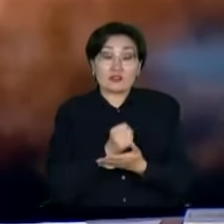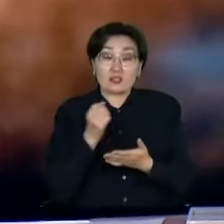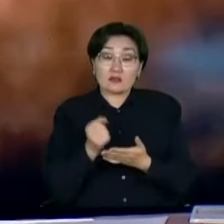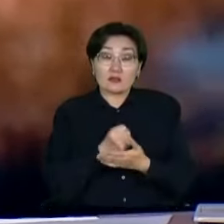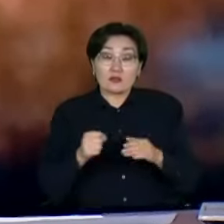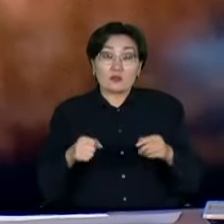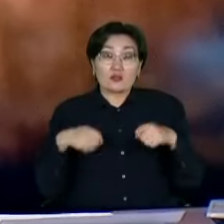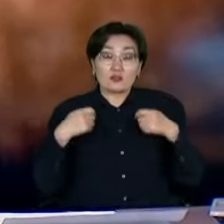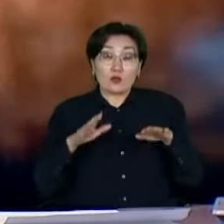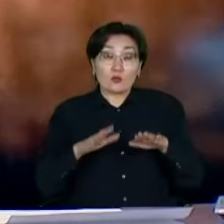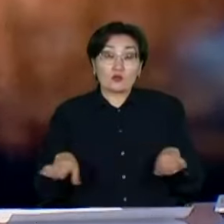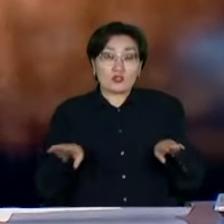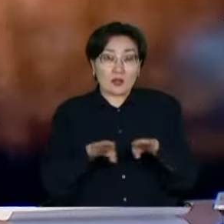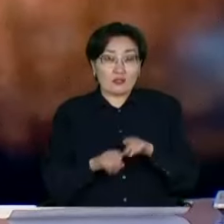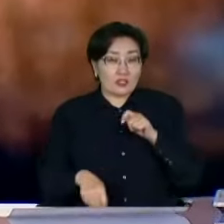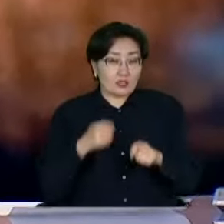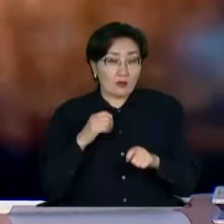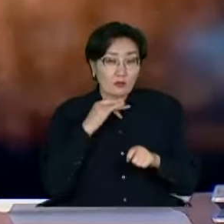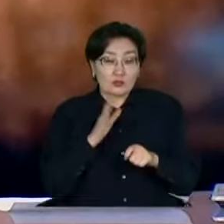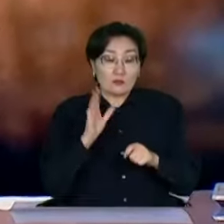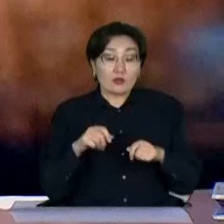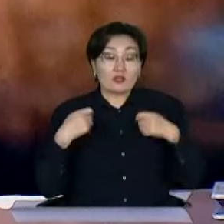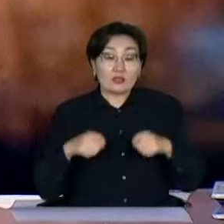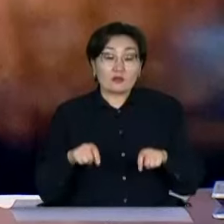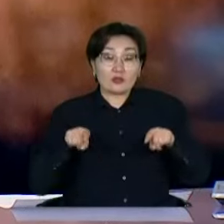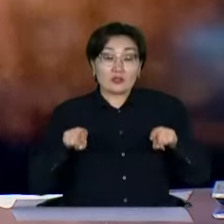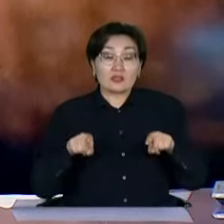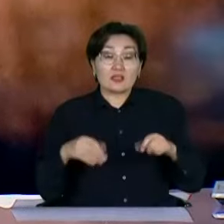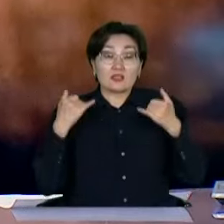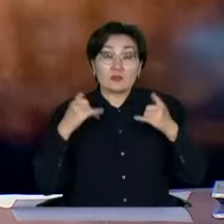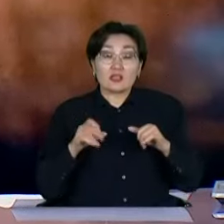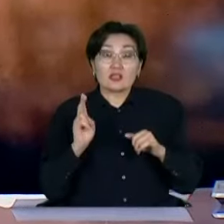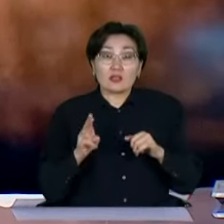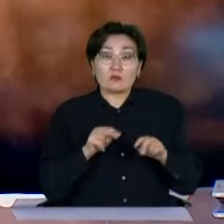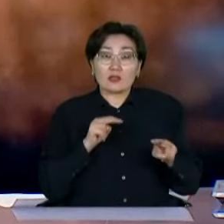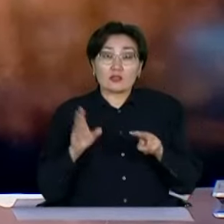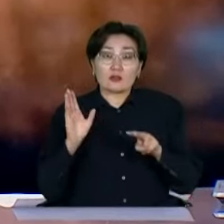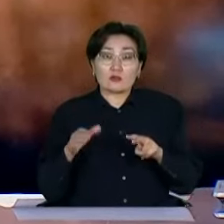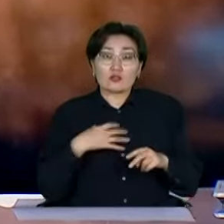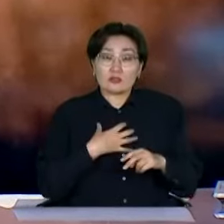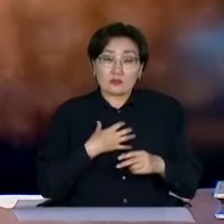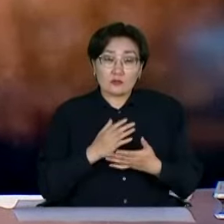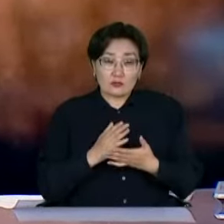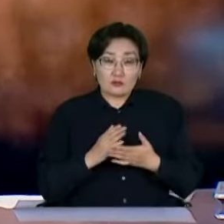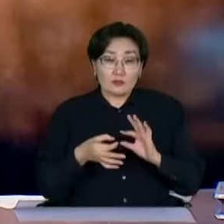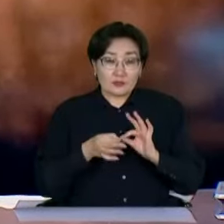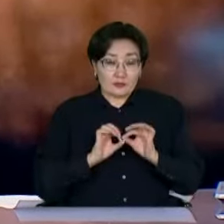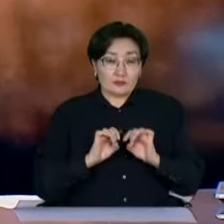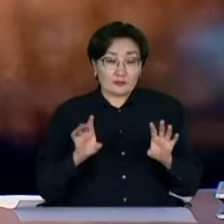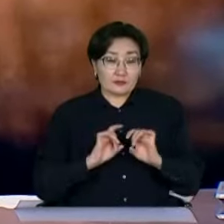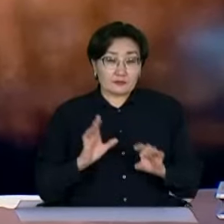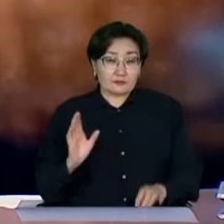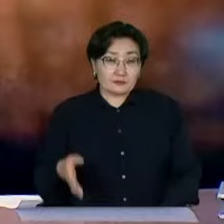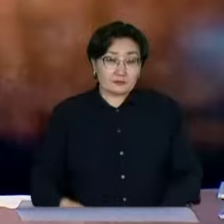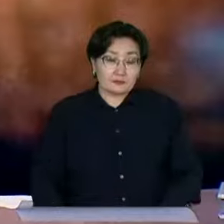жабылса, шығынға батамыз дейді. Оның үстіне базарда қамаулы алған ірі қараға кім бас көз болмақ деп алаңдап отыр. Әріптесім Жұлдыз Қайратқызының